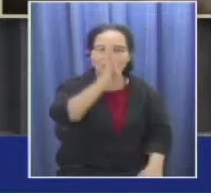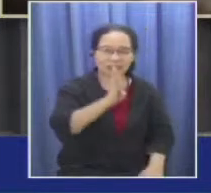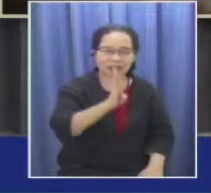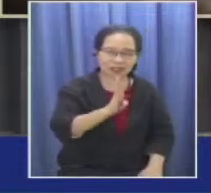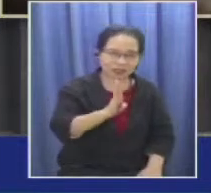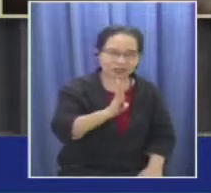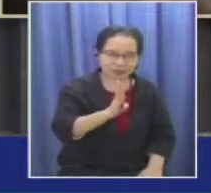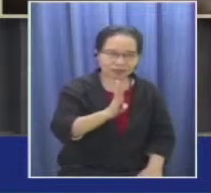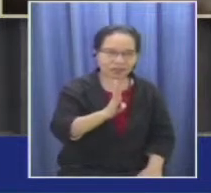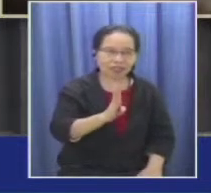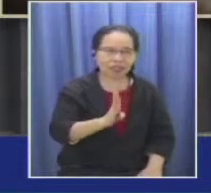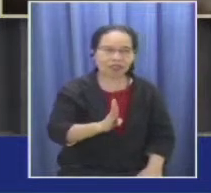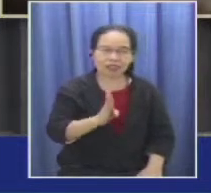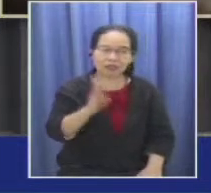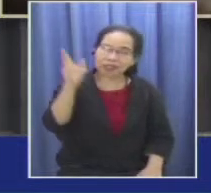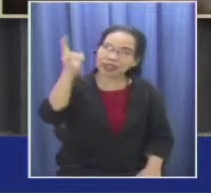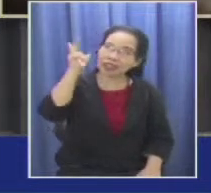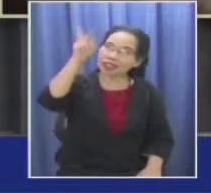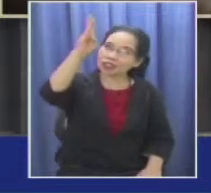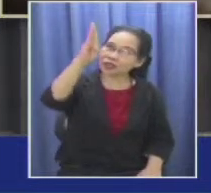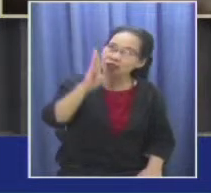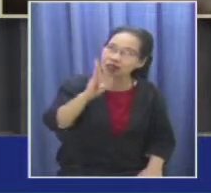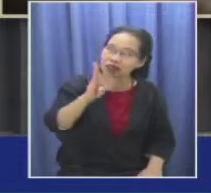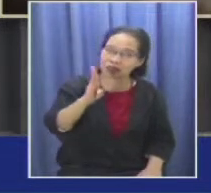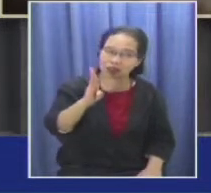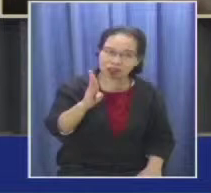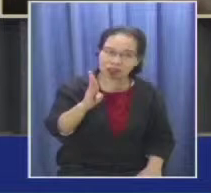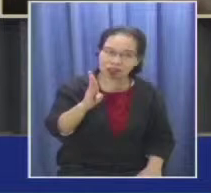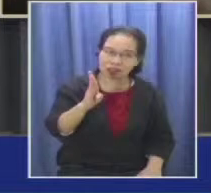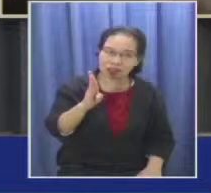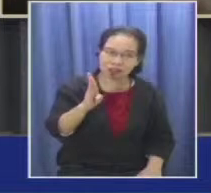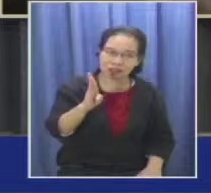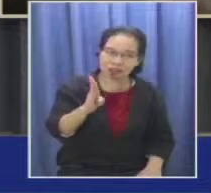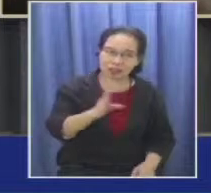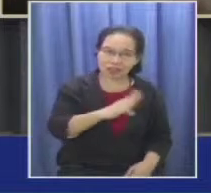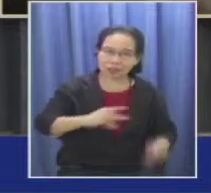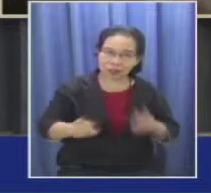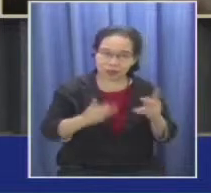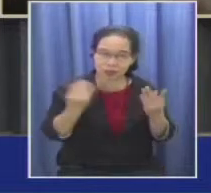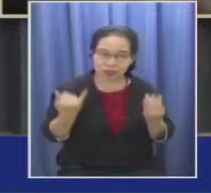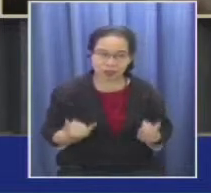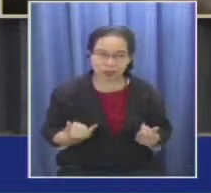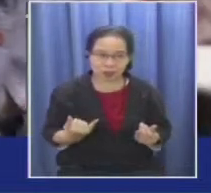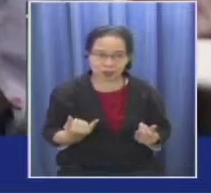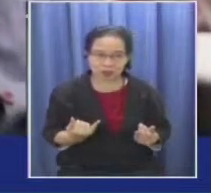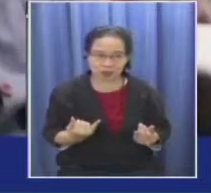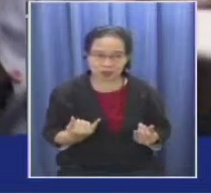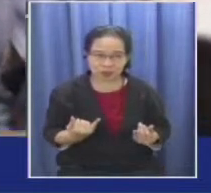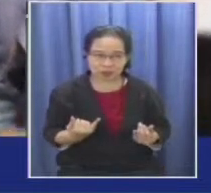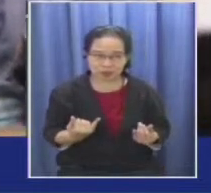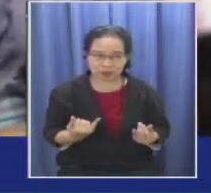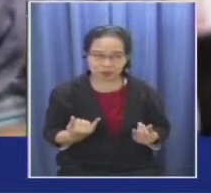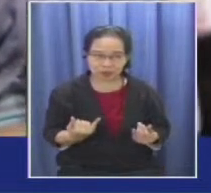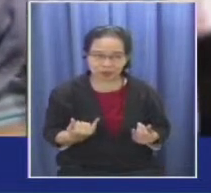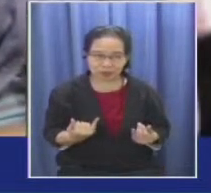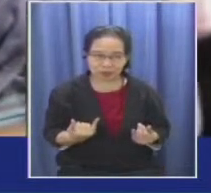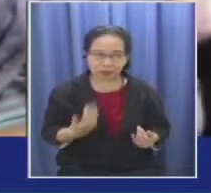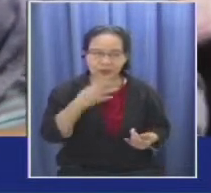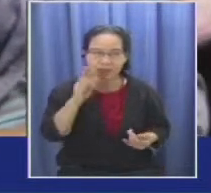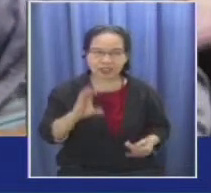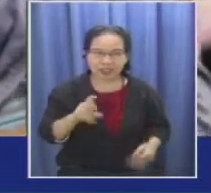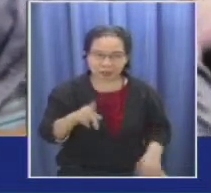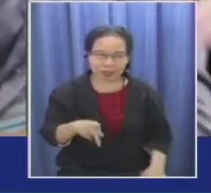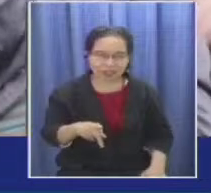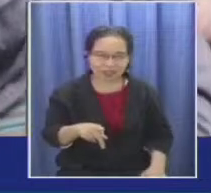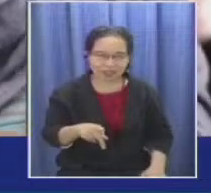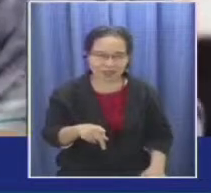so Nanso wo Nyankopon de wo hia fon de hia ne so babu nkotodwe na wasere